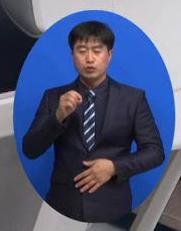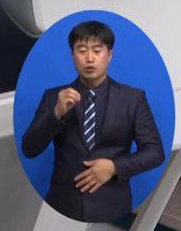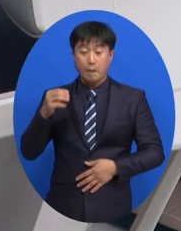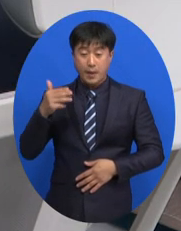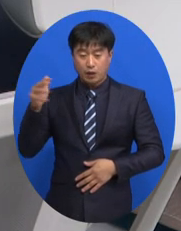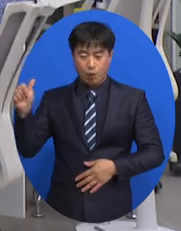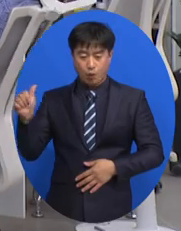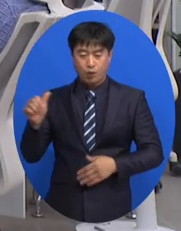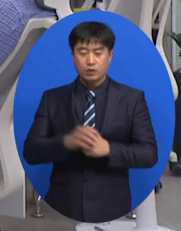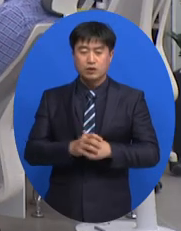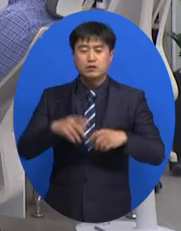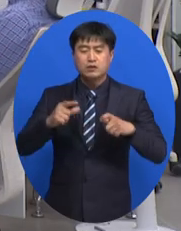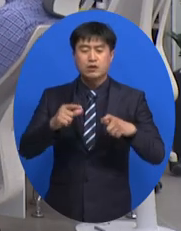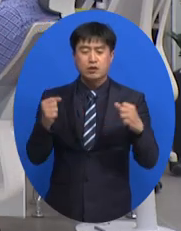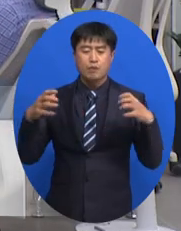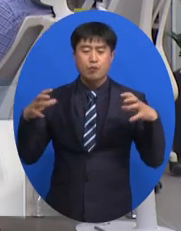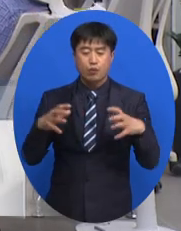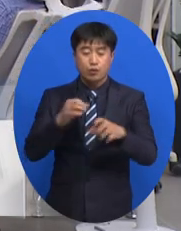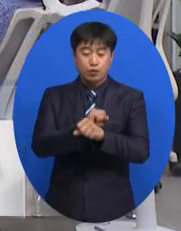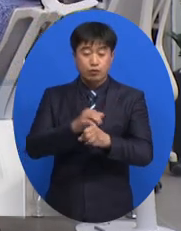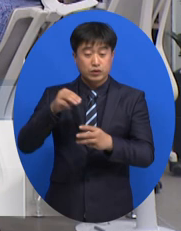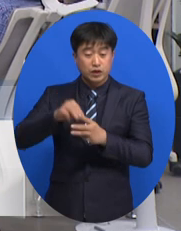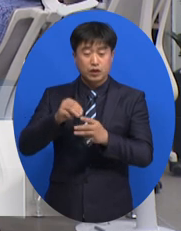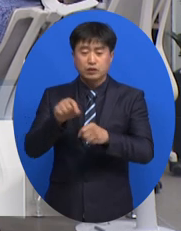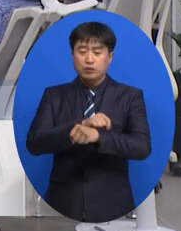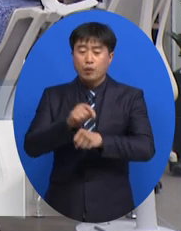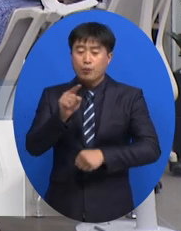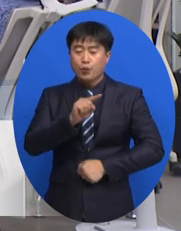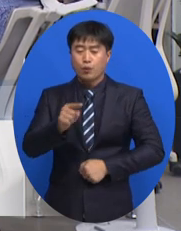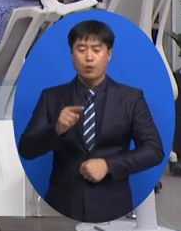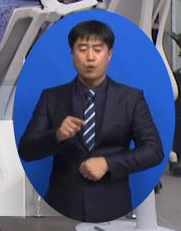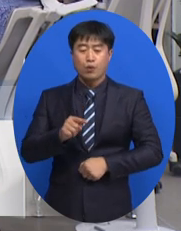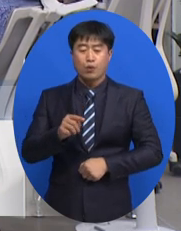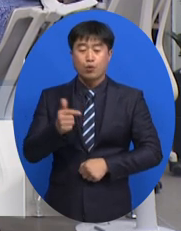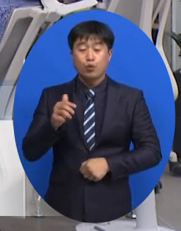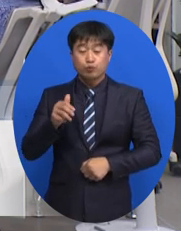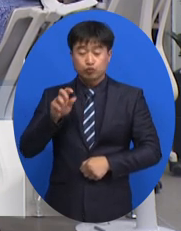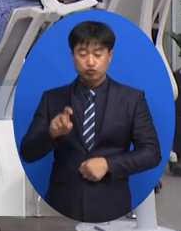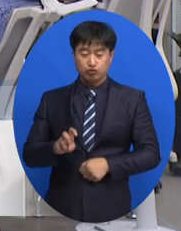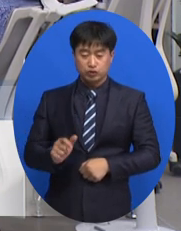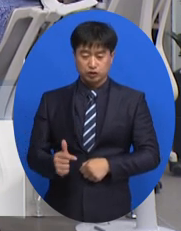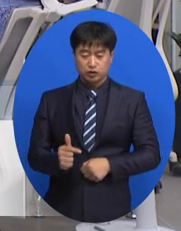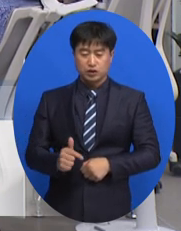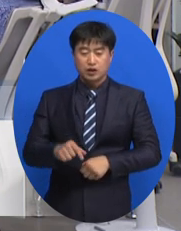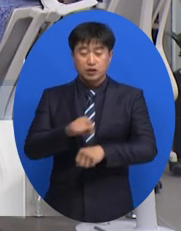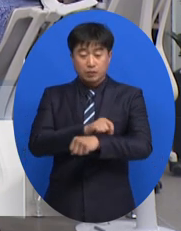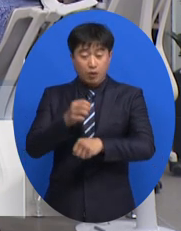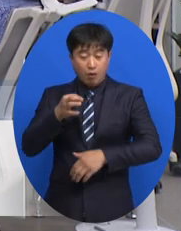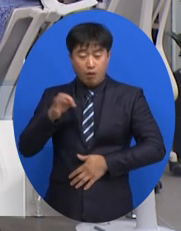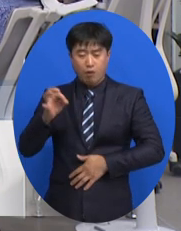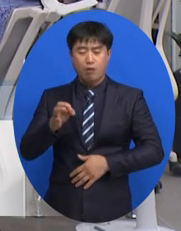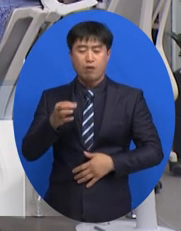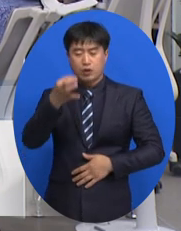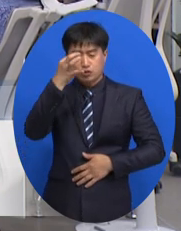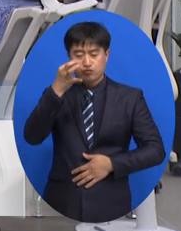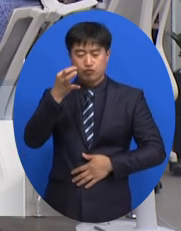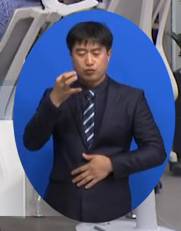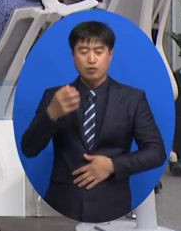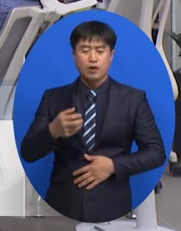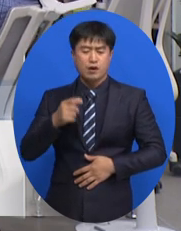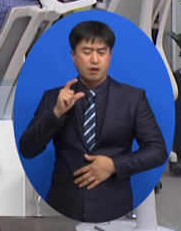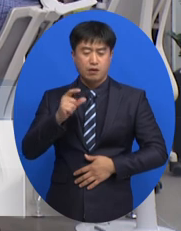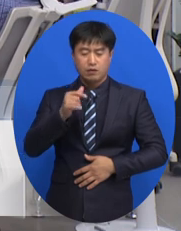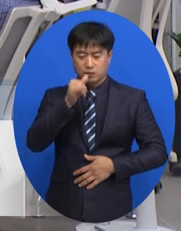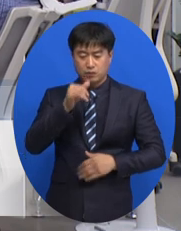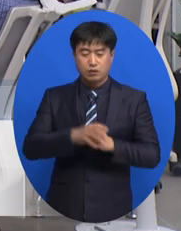우리 지역협력연구센터 특성이 논문, 특허, 그리고 기술 이전에 그런 강점이 있습니다.